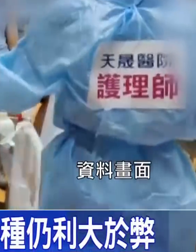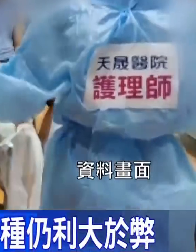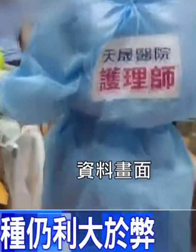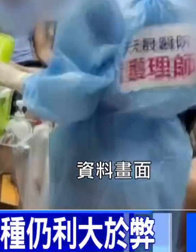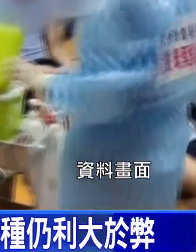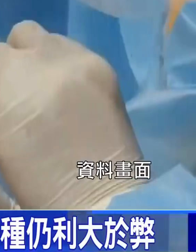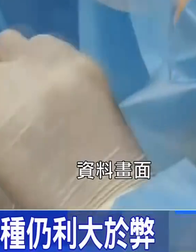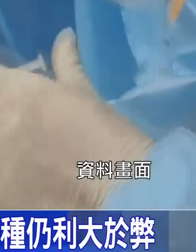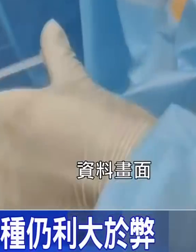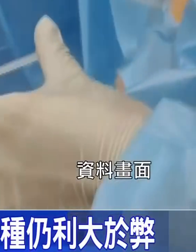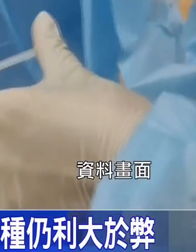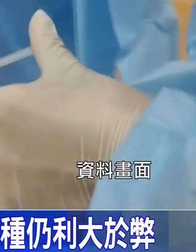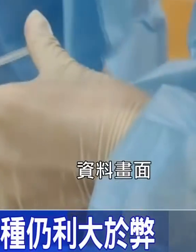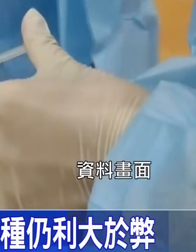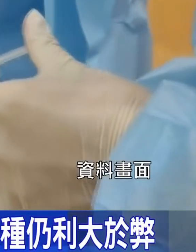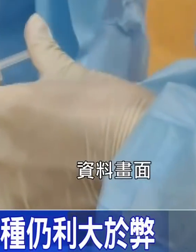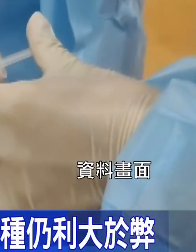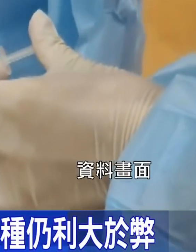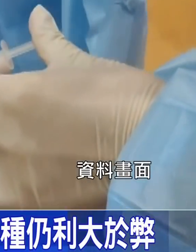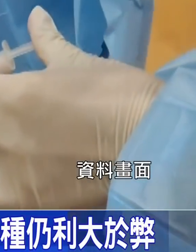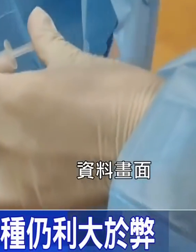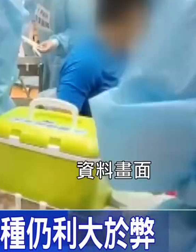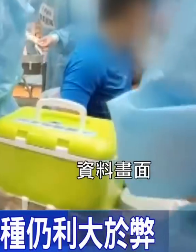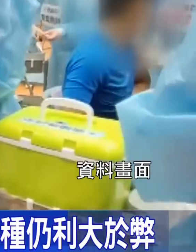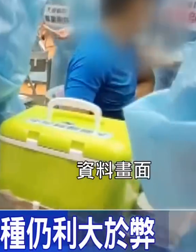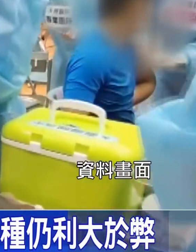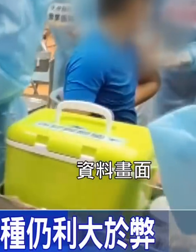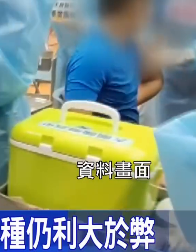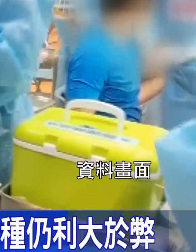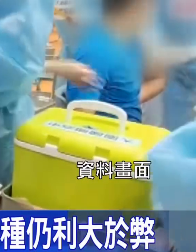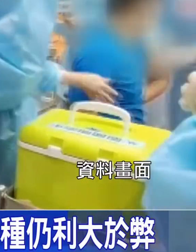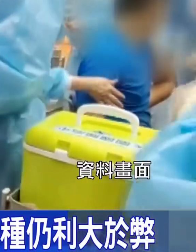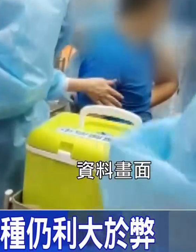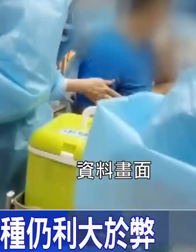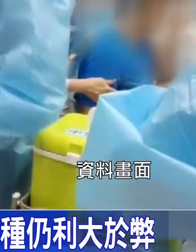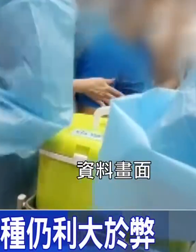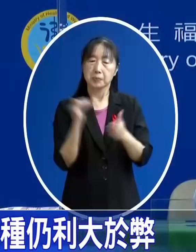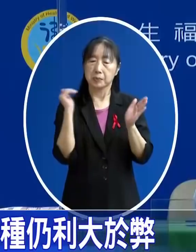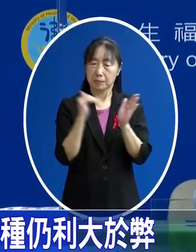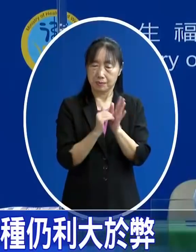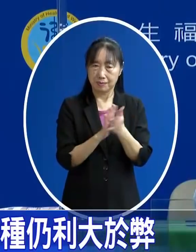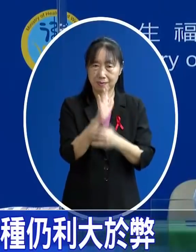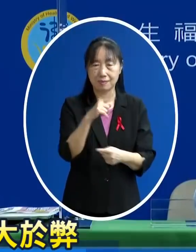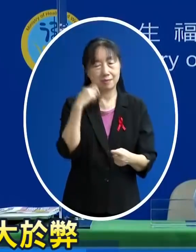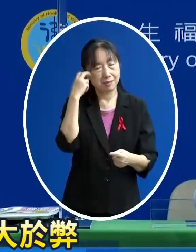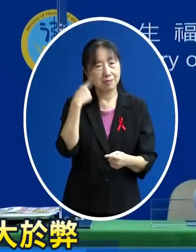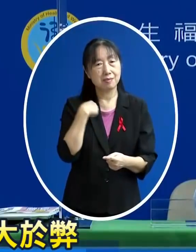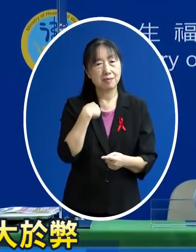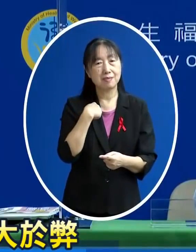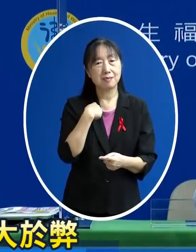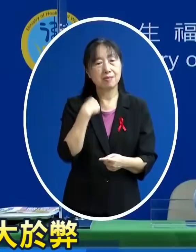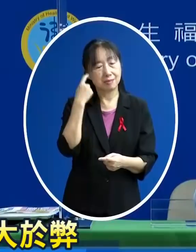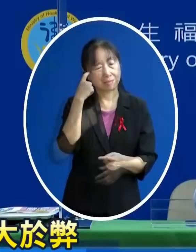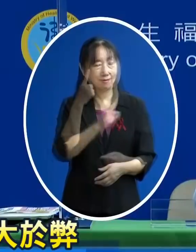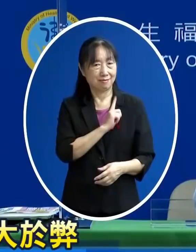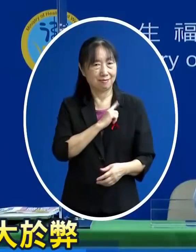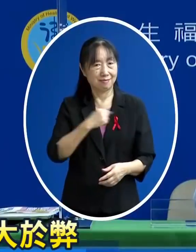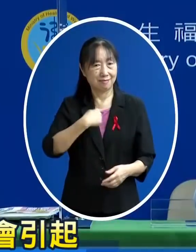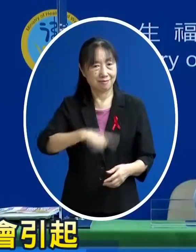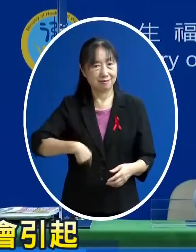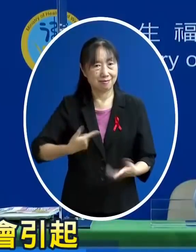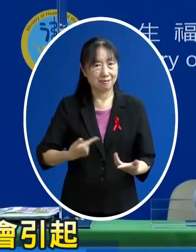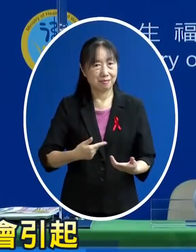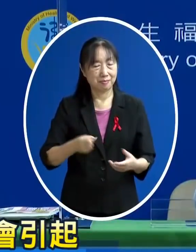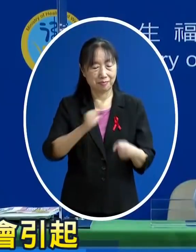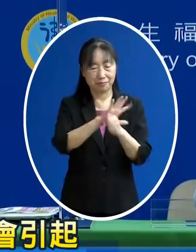轻人以及家长却步。指挥中心赶紧强调，接种还是利大于弊。 大家都还是认为它是利大于弊。新冠